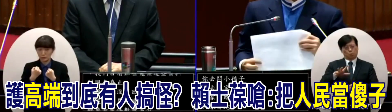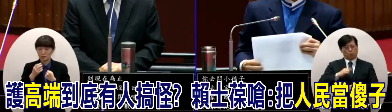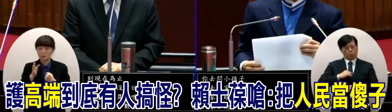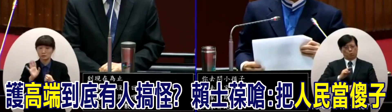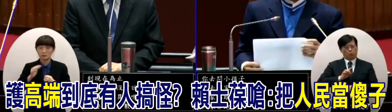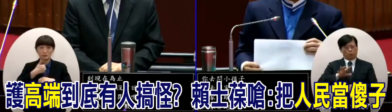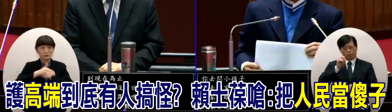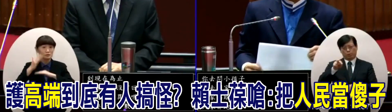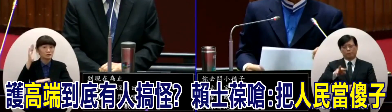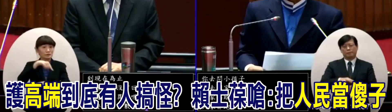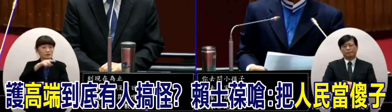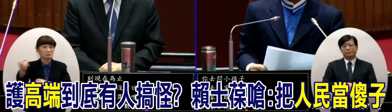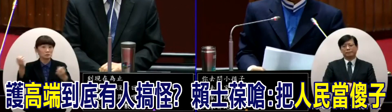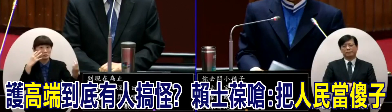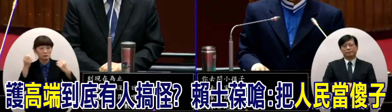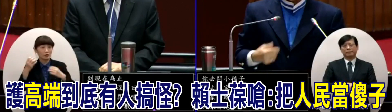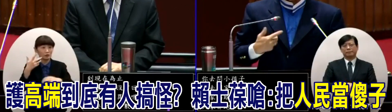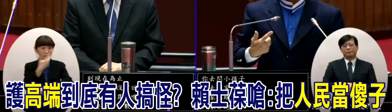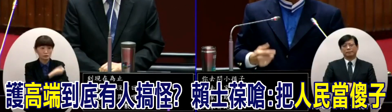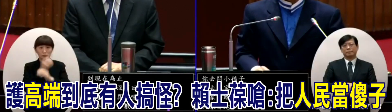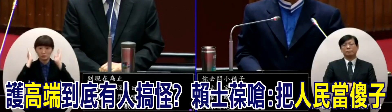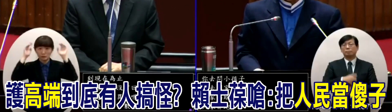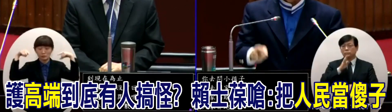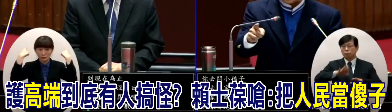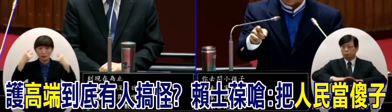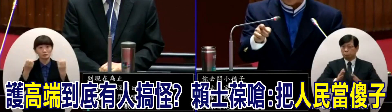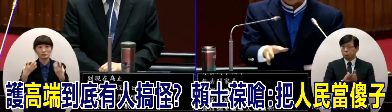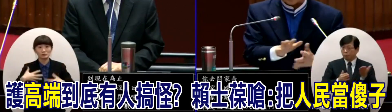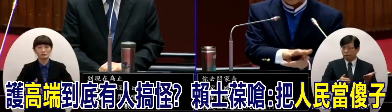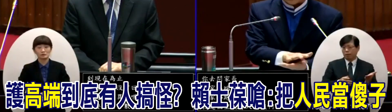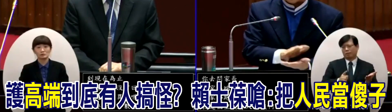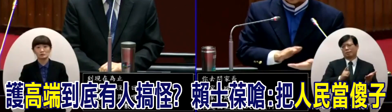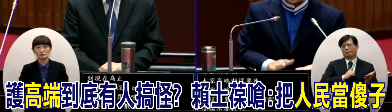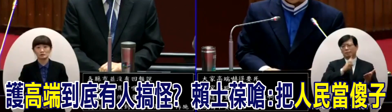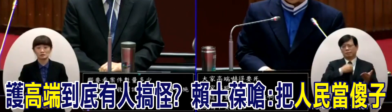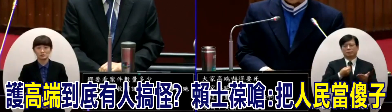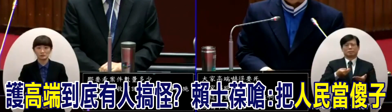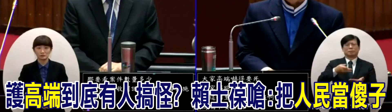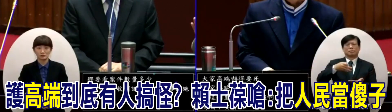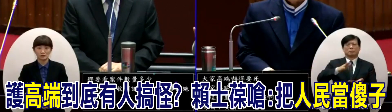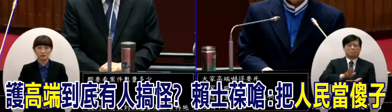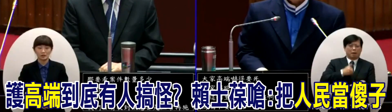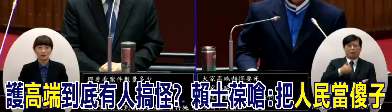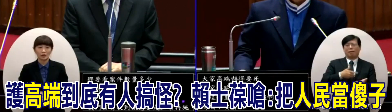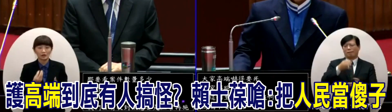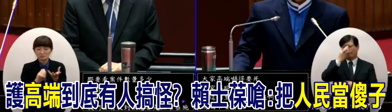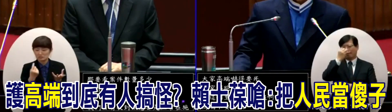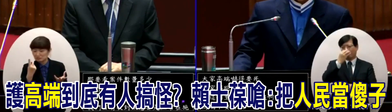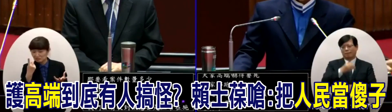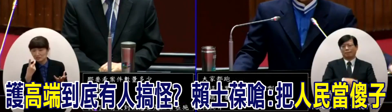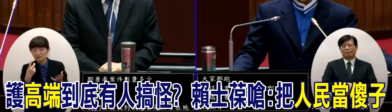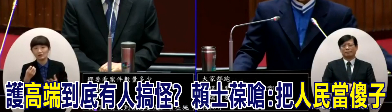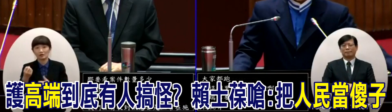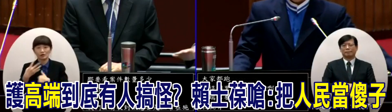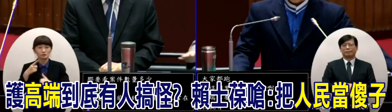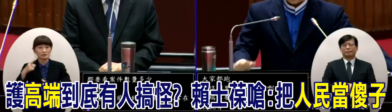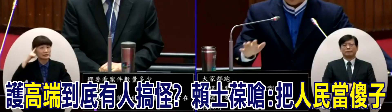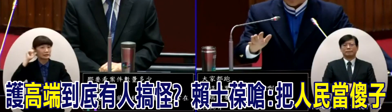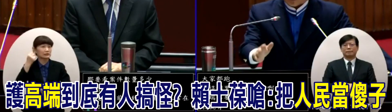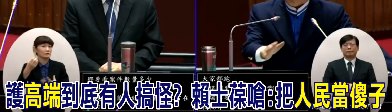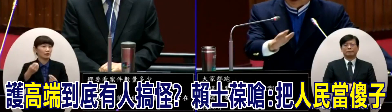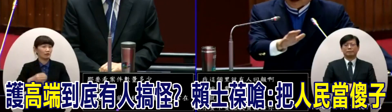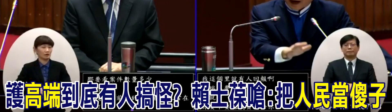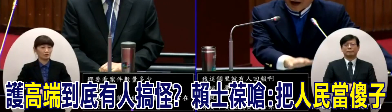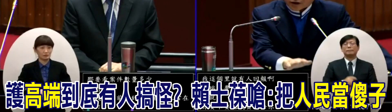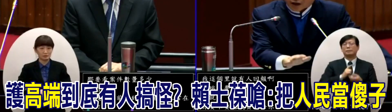是正常在司法。 你要不要我资料给你？那是因为你把它盖起来了。 你个案的话是没有意义啦，要看